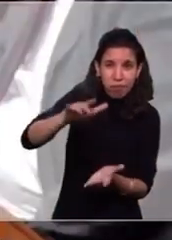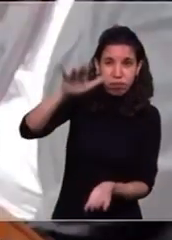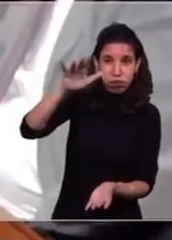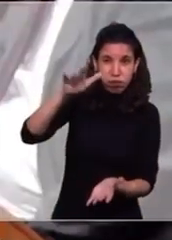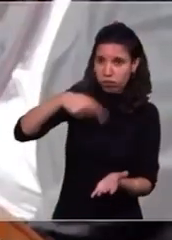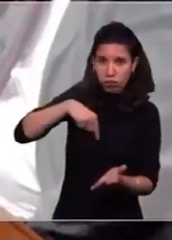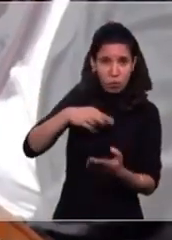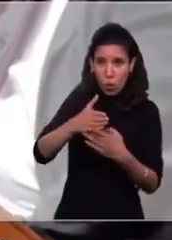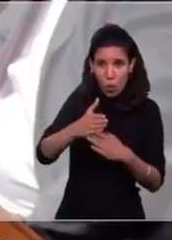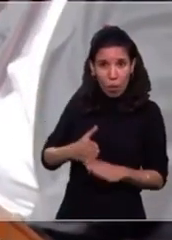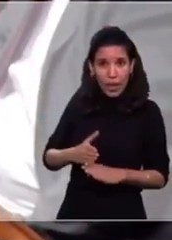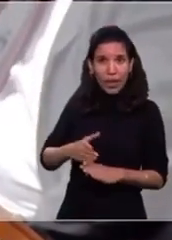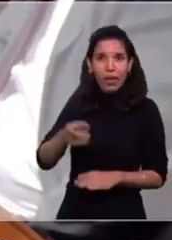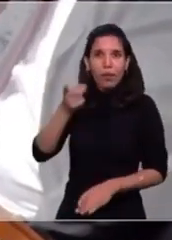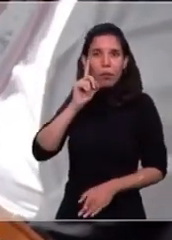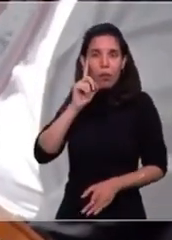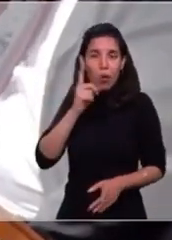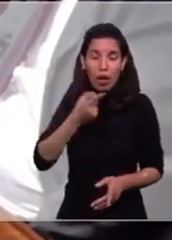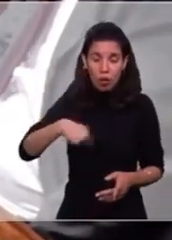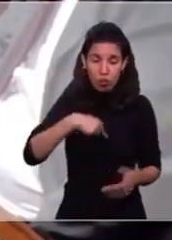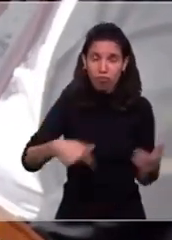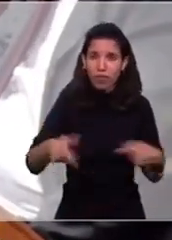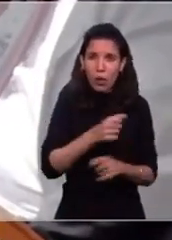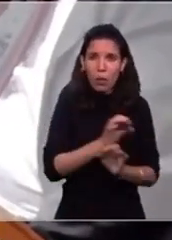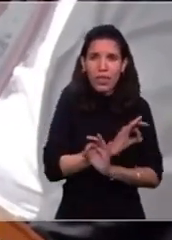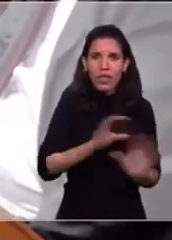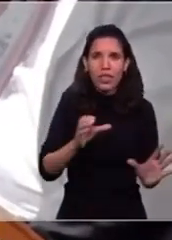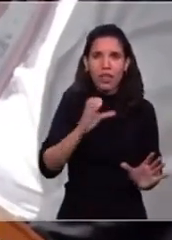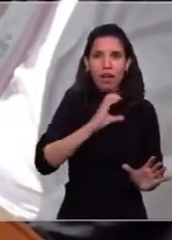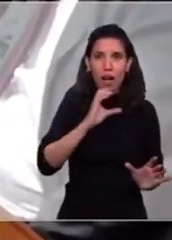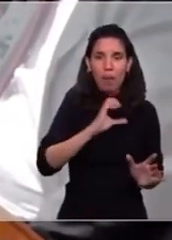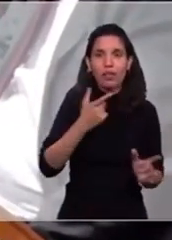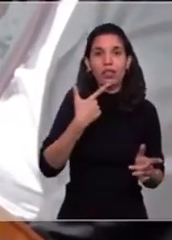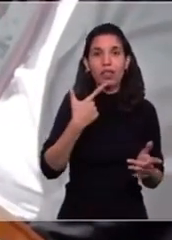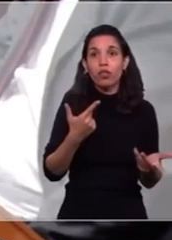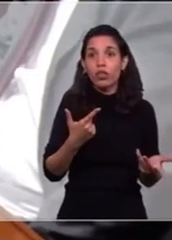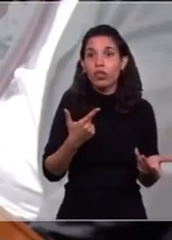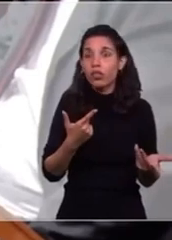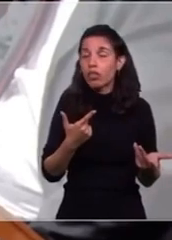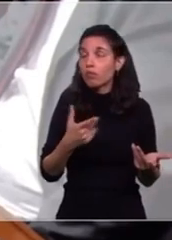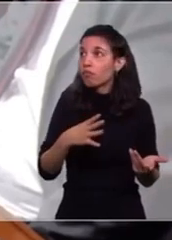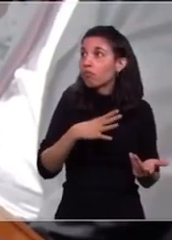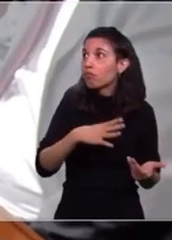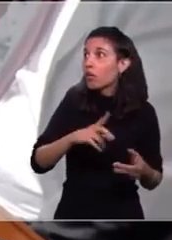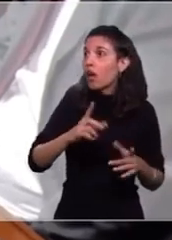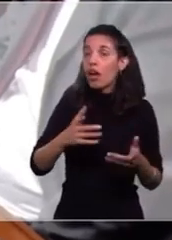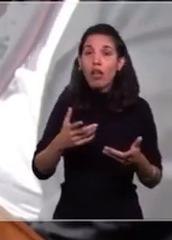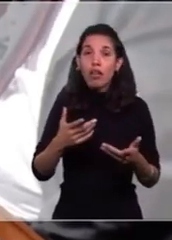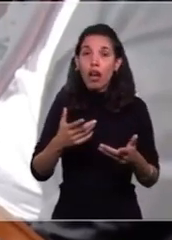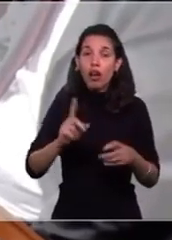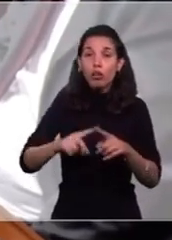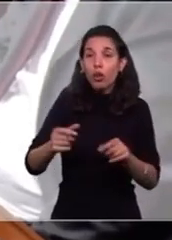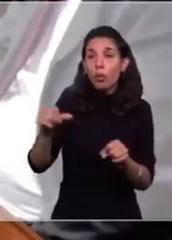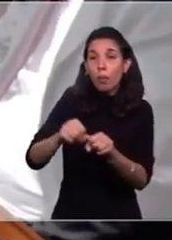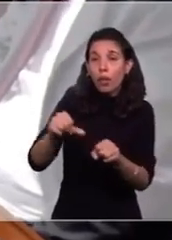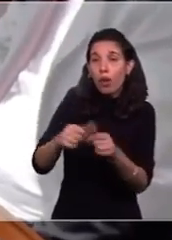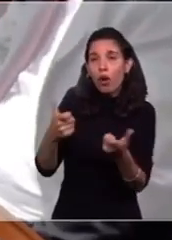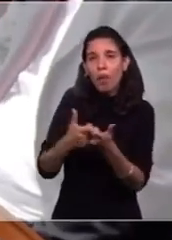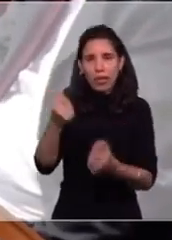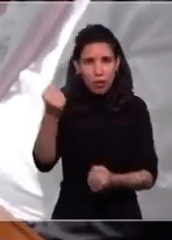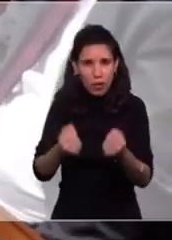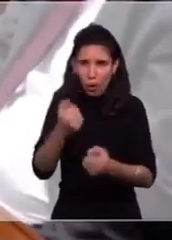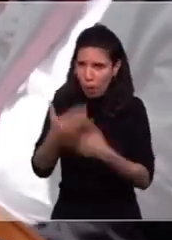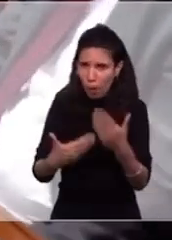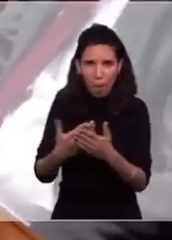au fait que nous décarbonons notre économie et que nous allons électrifier des usages qui aujourd'hui utilisent du pétrole, comme les